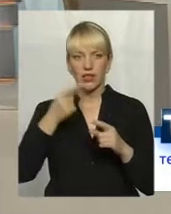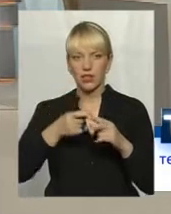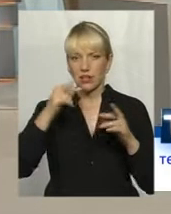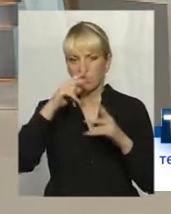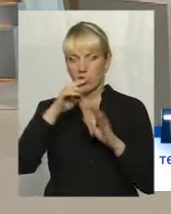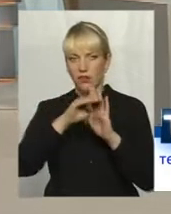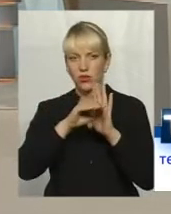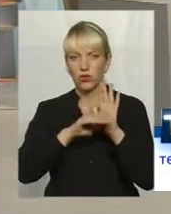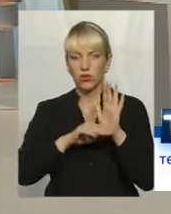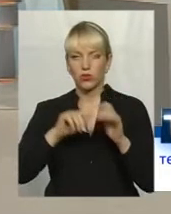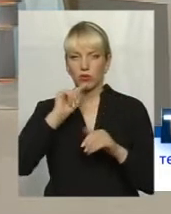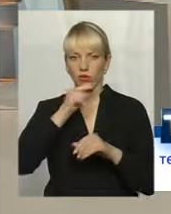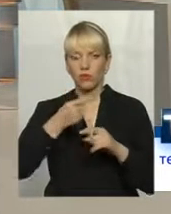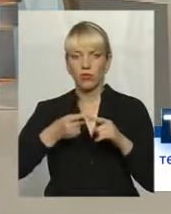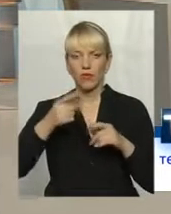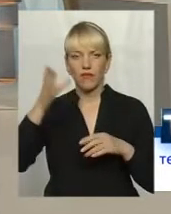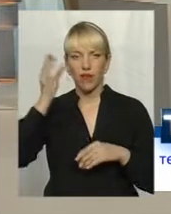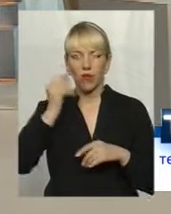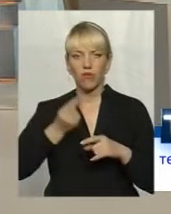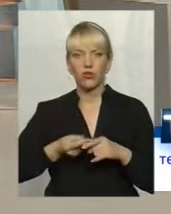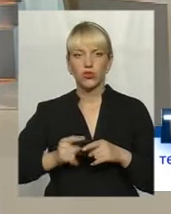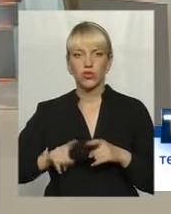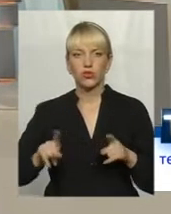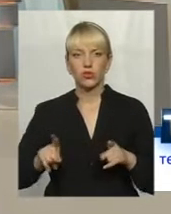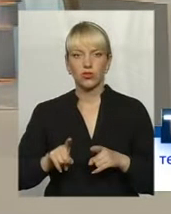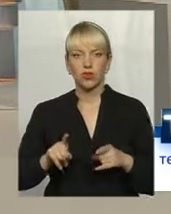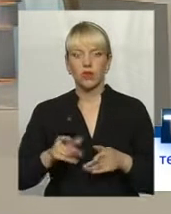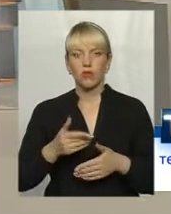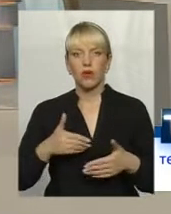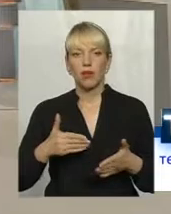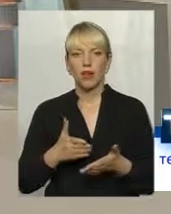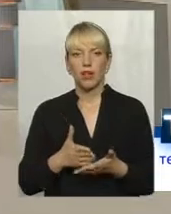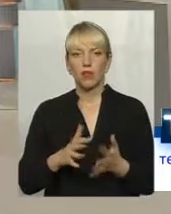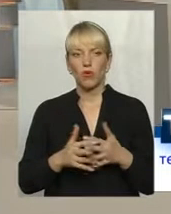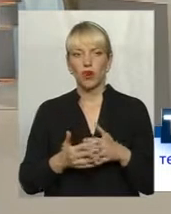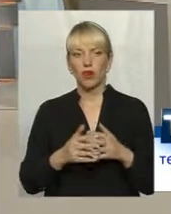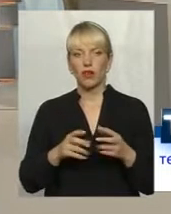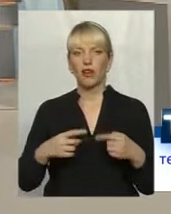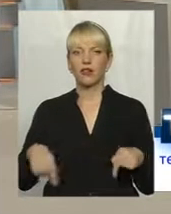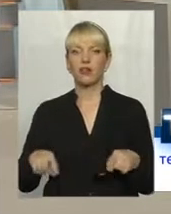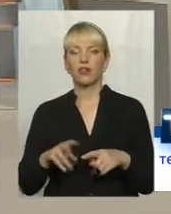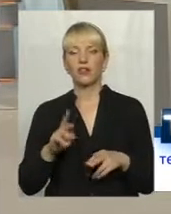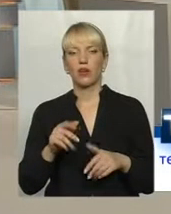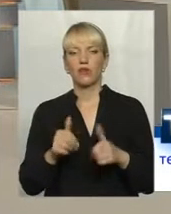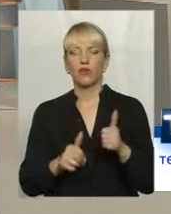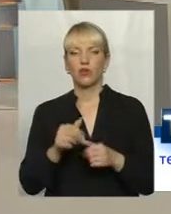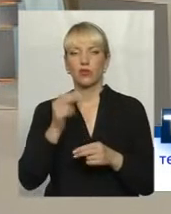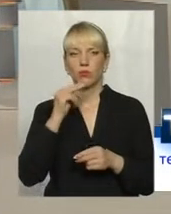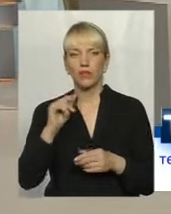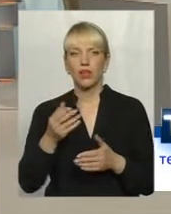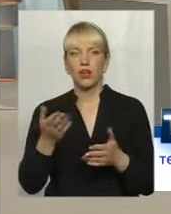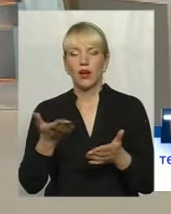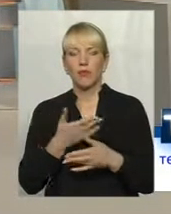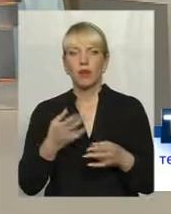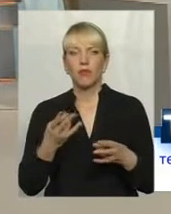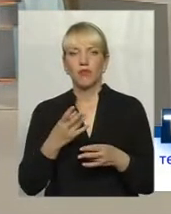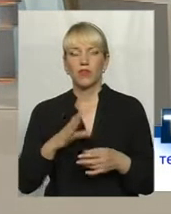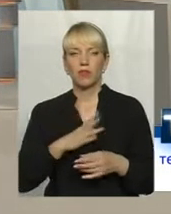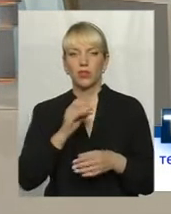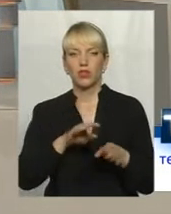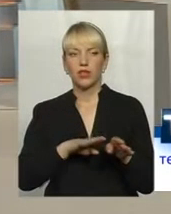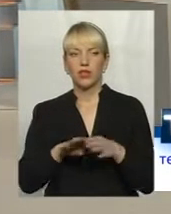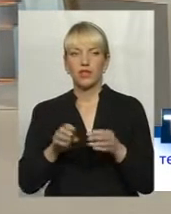структура економіки. Навіть враховуючи те, що ми маємо аграрну галузь як конкурентну перевагу, все рівно ми повинні були бути на